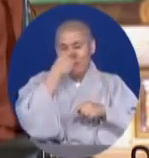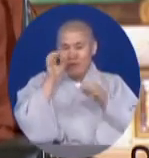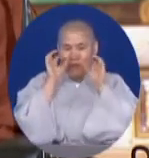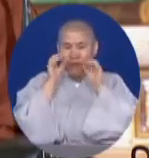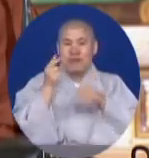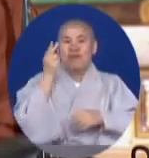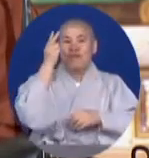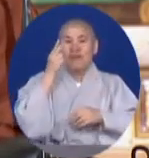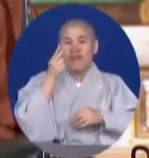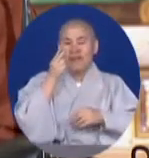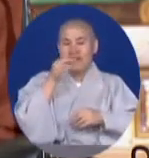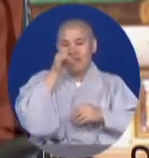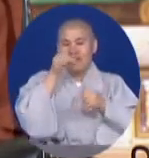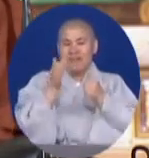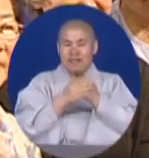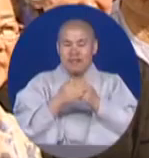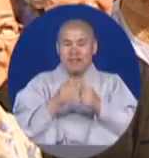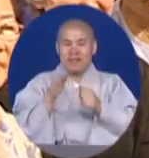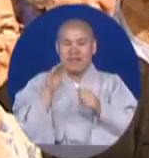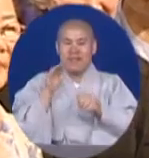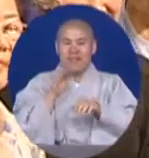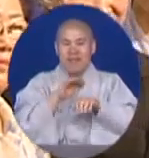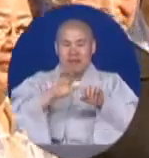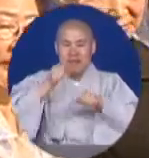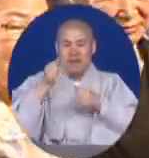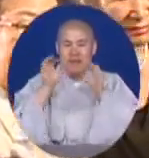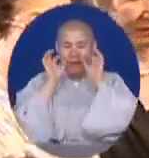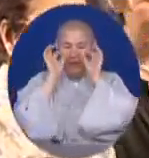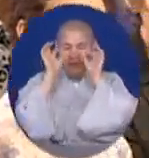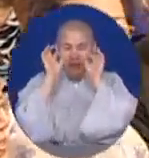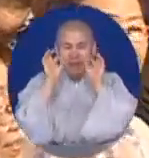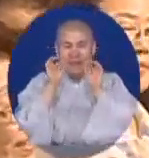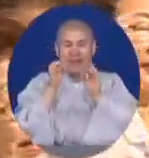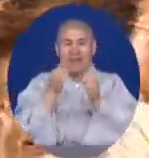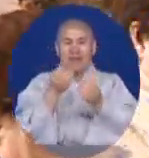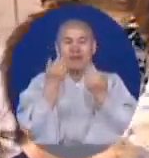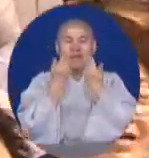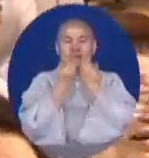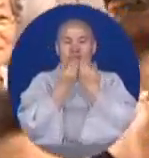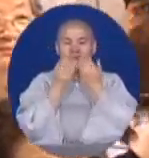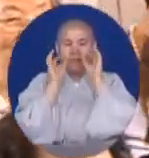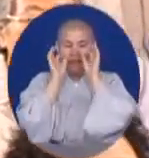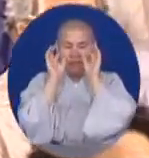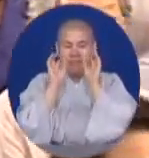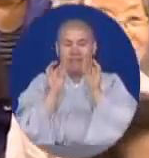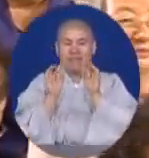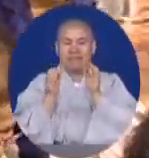드니까 뒤로 서울을 봐버린 거예요. 부산을 보지 못하고.